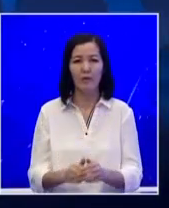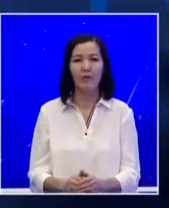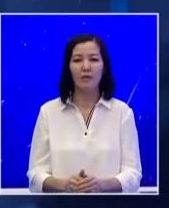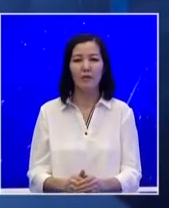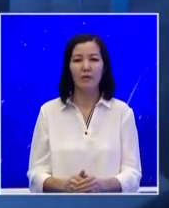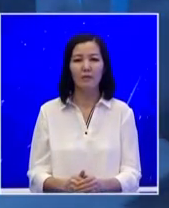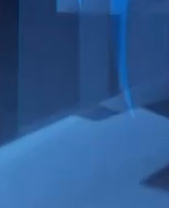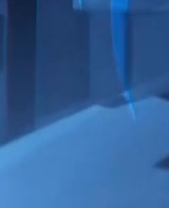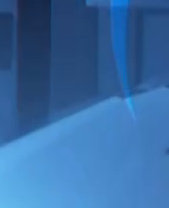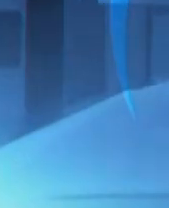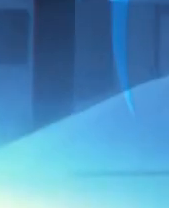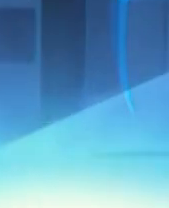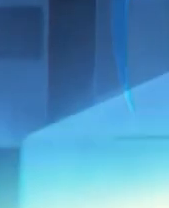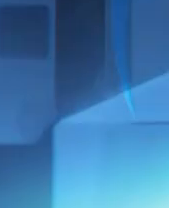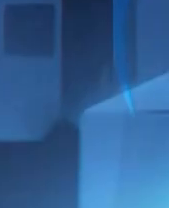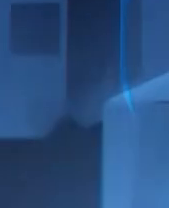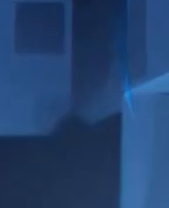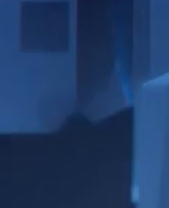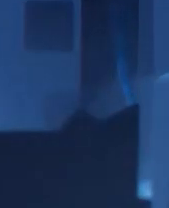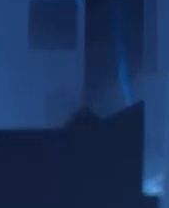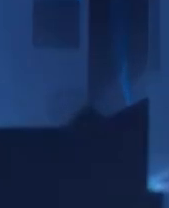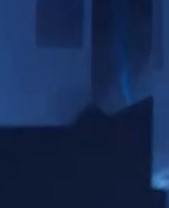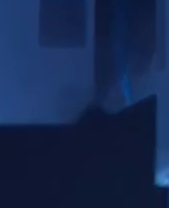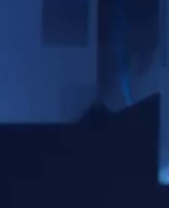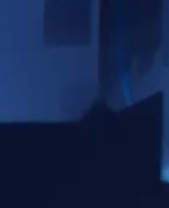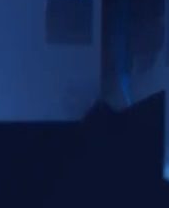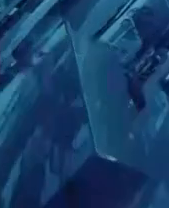Хатиновский при содействии пресс-службы департамента полиции Алматинской области.